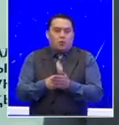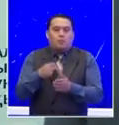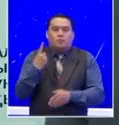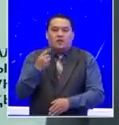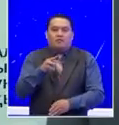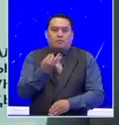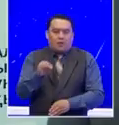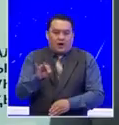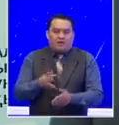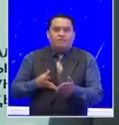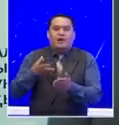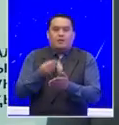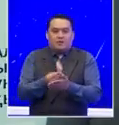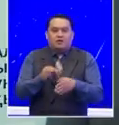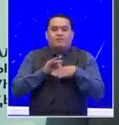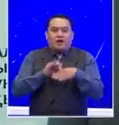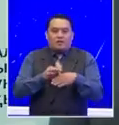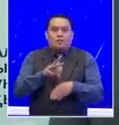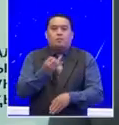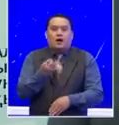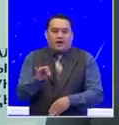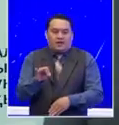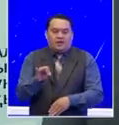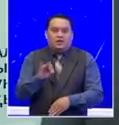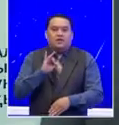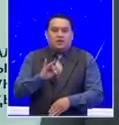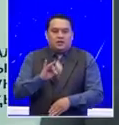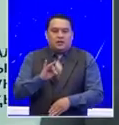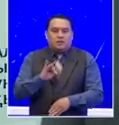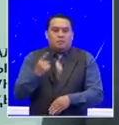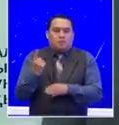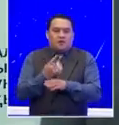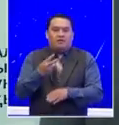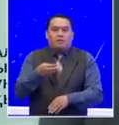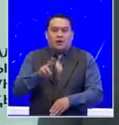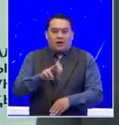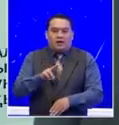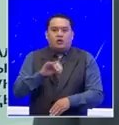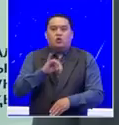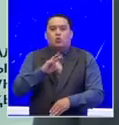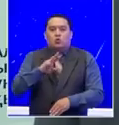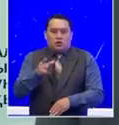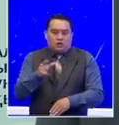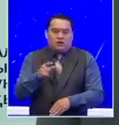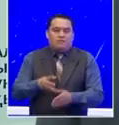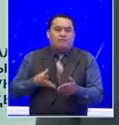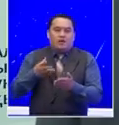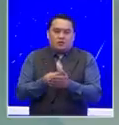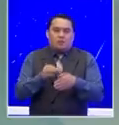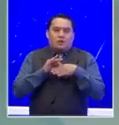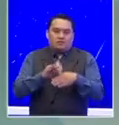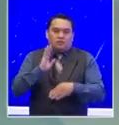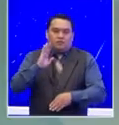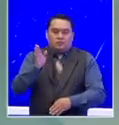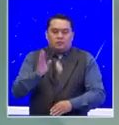мая будут выплаты производиться в мае. И с 1 мая по 1 июня это выплаты будут